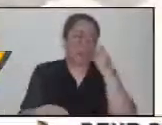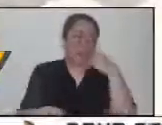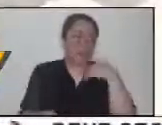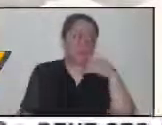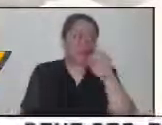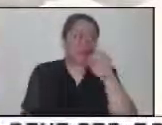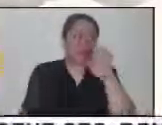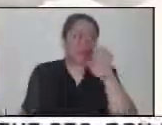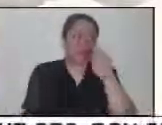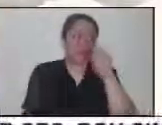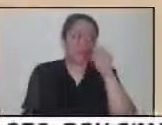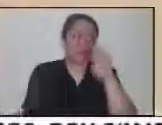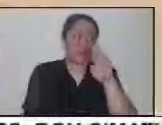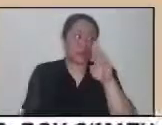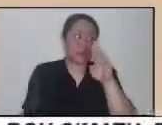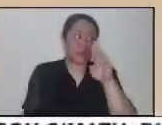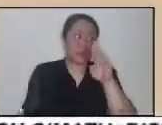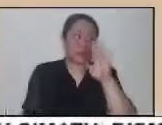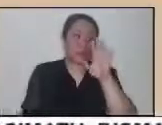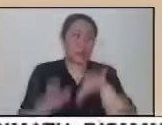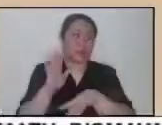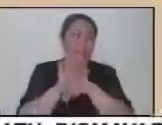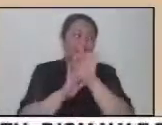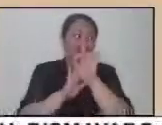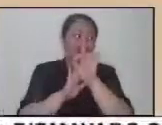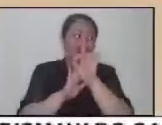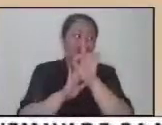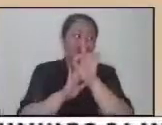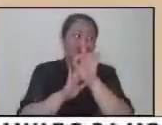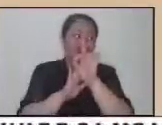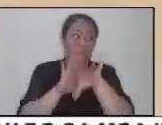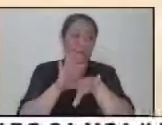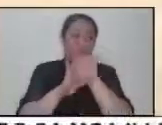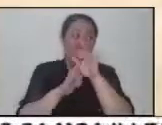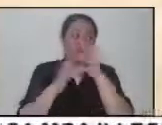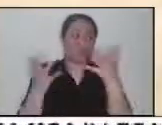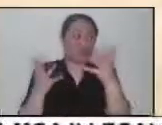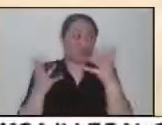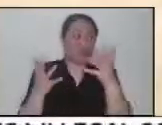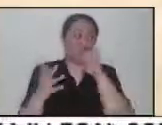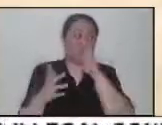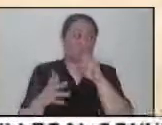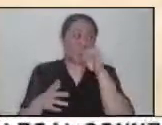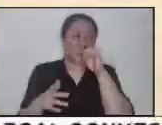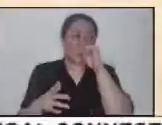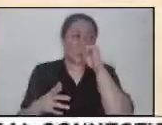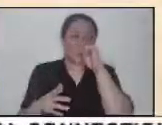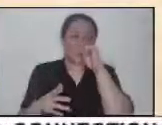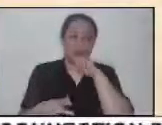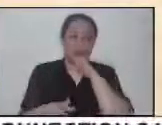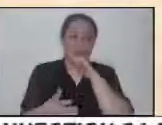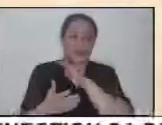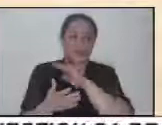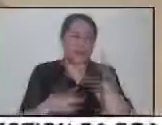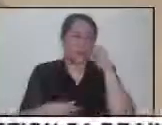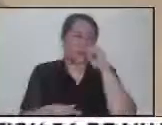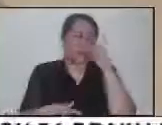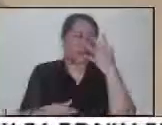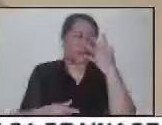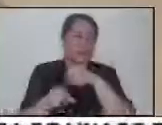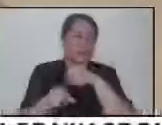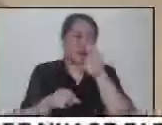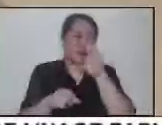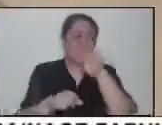Bay. Ayon sa DNR, sa ngayon ay on track ang proyekto dahil sa kabila ng COVID-19 pandemic, nagtuloy-tuloy